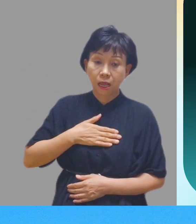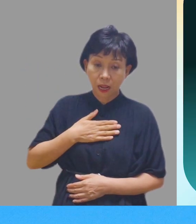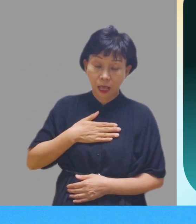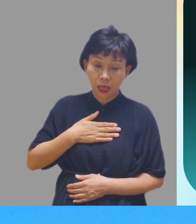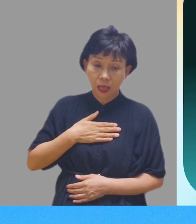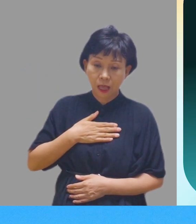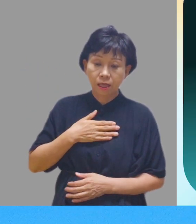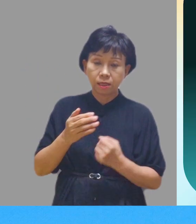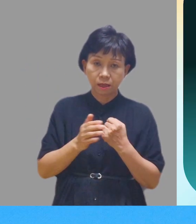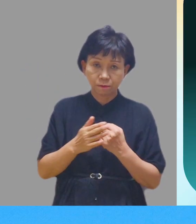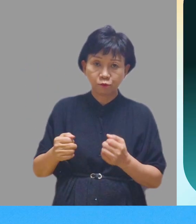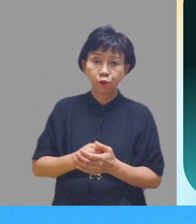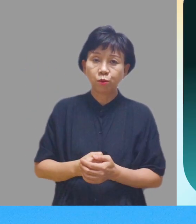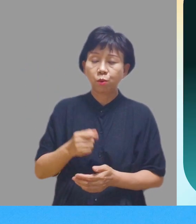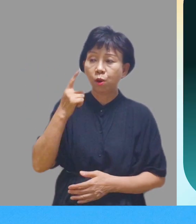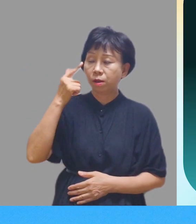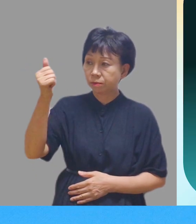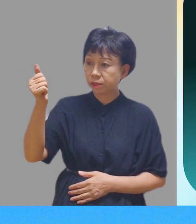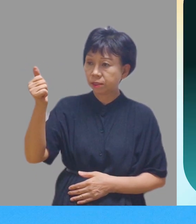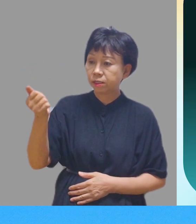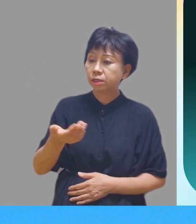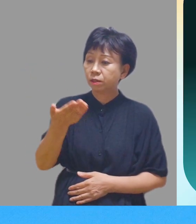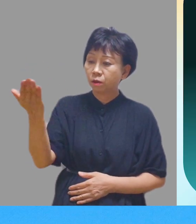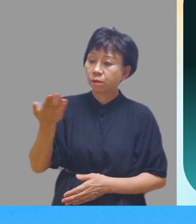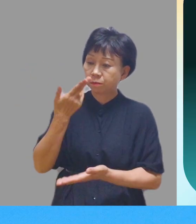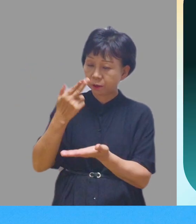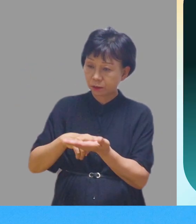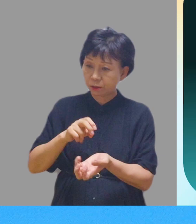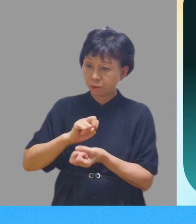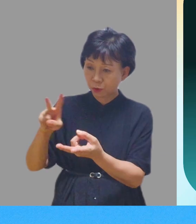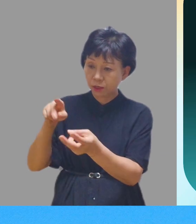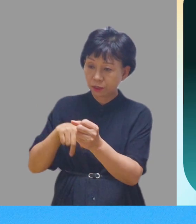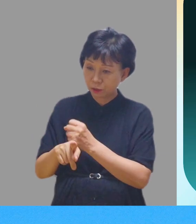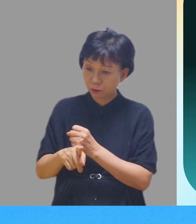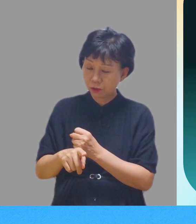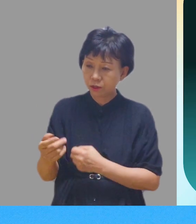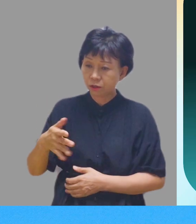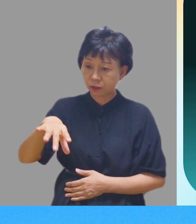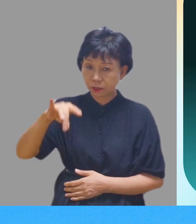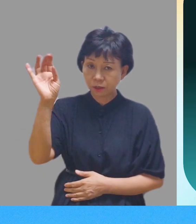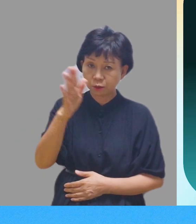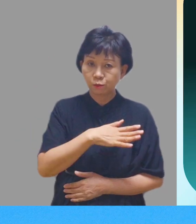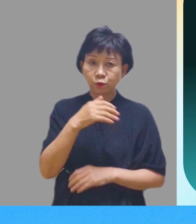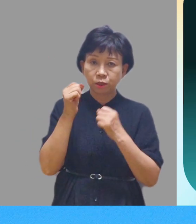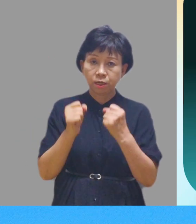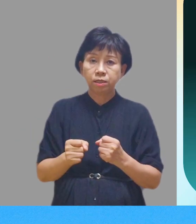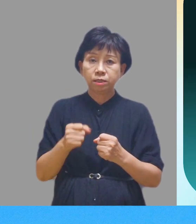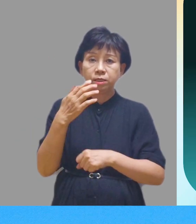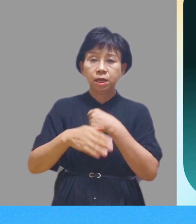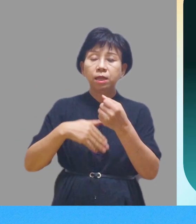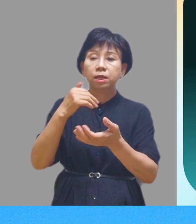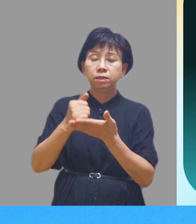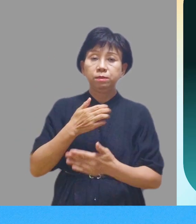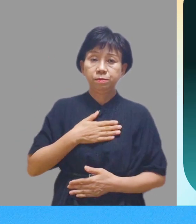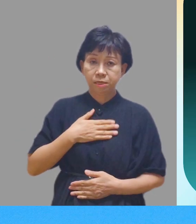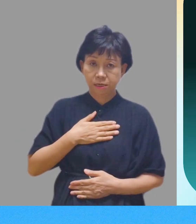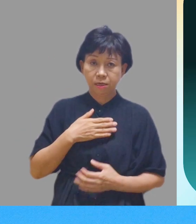알았으며, 아비들아, 내가 너희에게 쓴 것은 너희가 태초부터 계신 이를